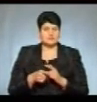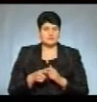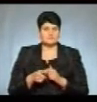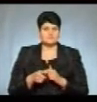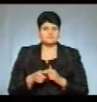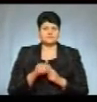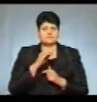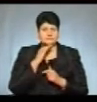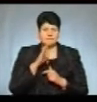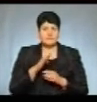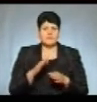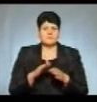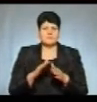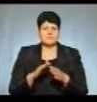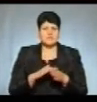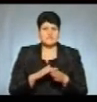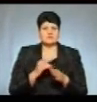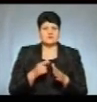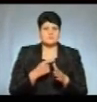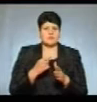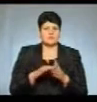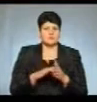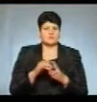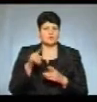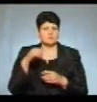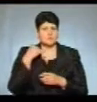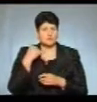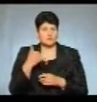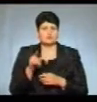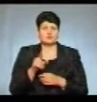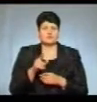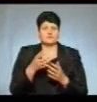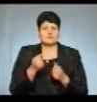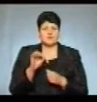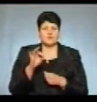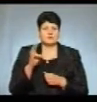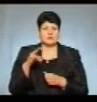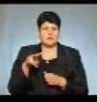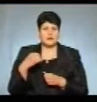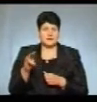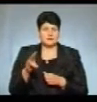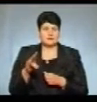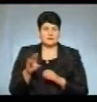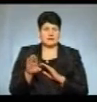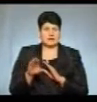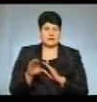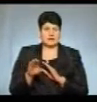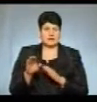персональних даних, ім'я, прізвище, номер телефону, аби взяти онлайн-кредит на цю людину без її